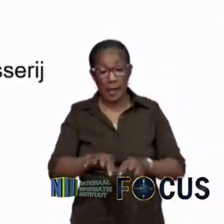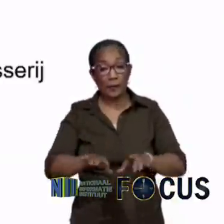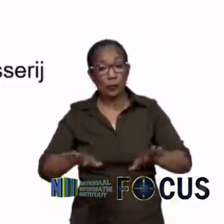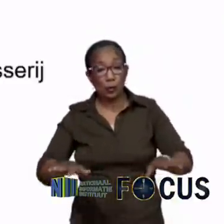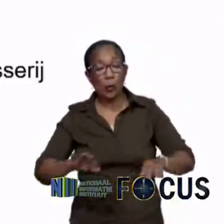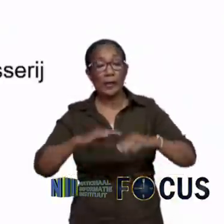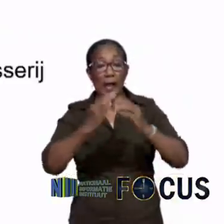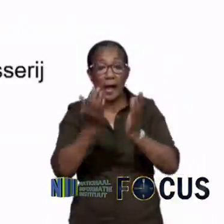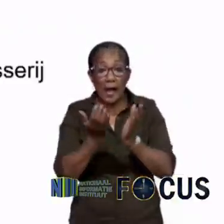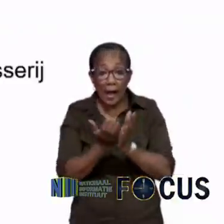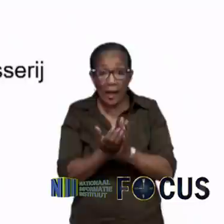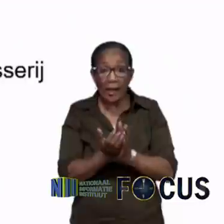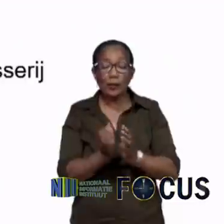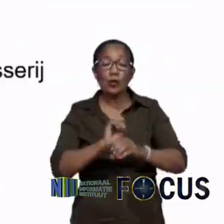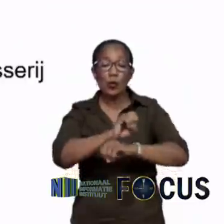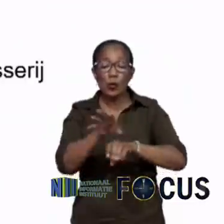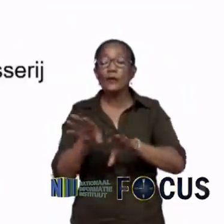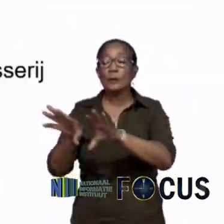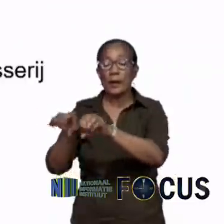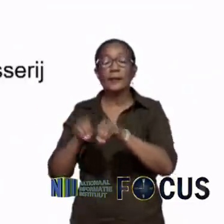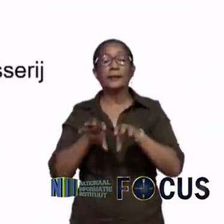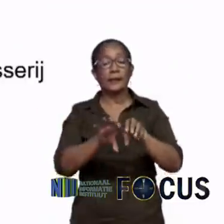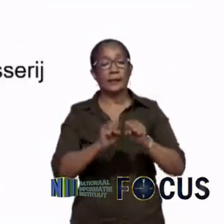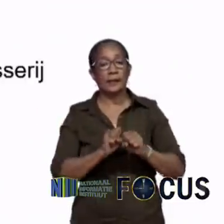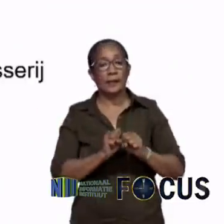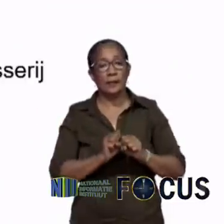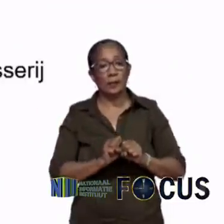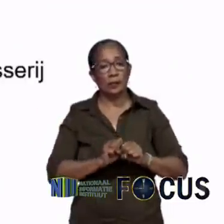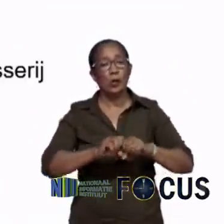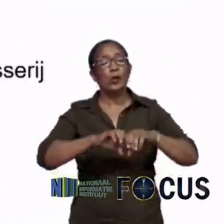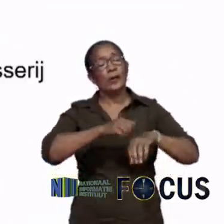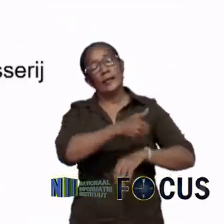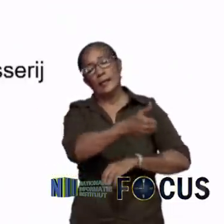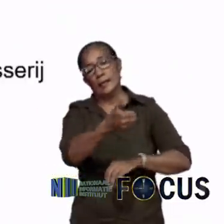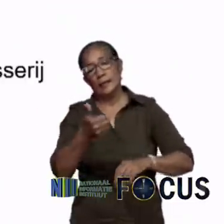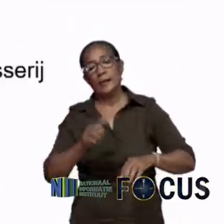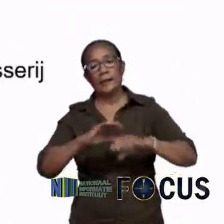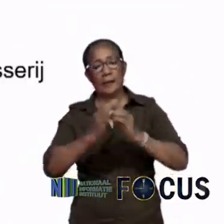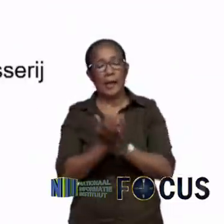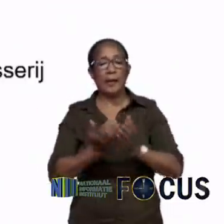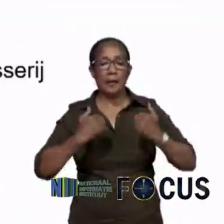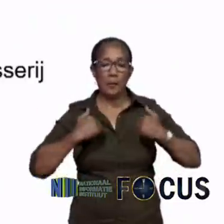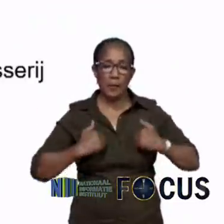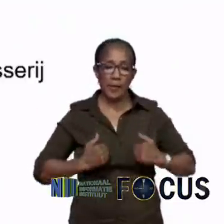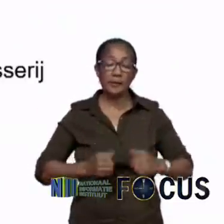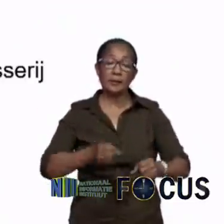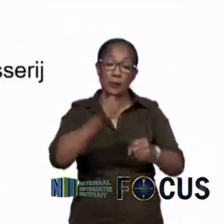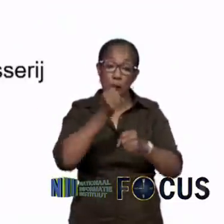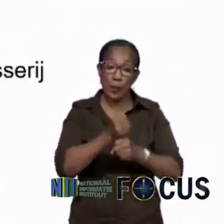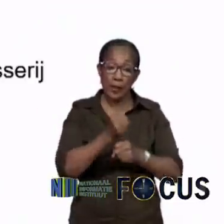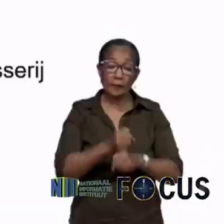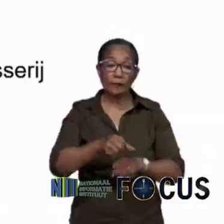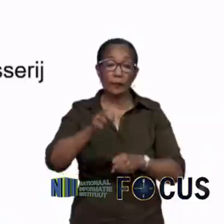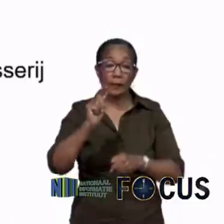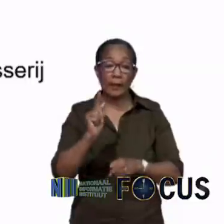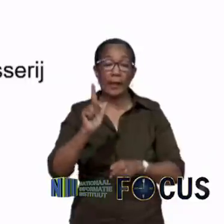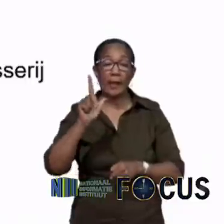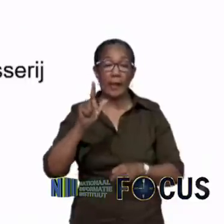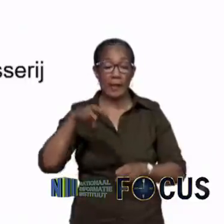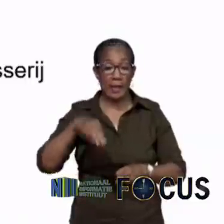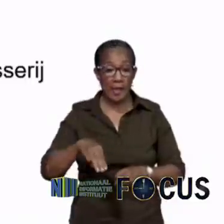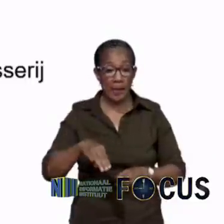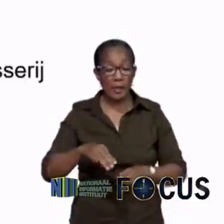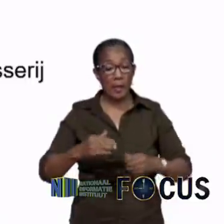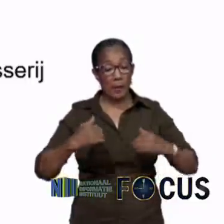den COVID-19 maatregelen in acht. Nou zo, alles ma ook toe, sa moest roko die a KLM vlucht DC, de man sa moest